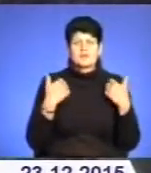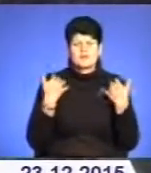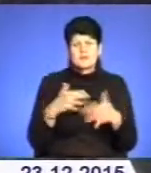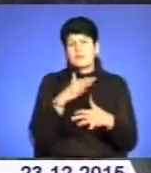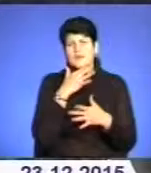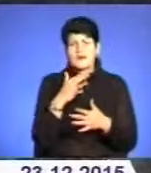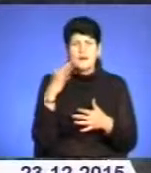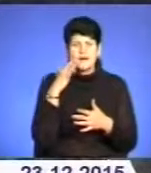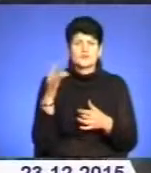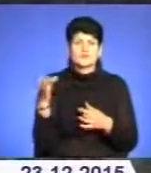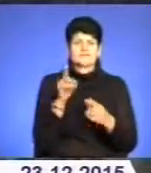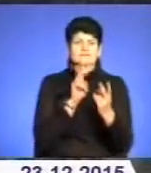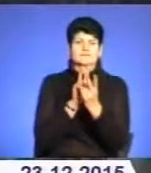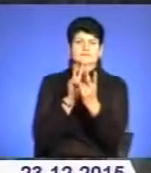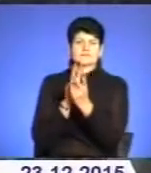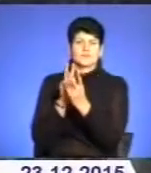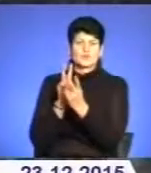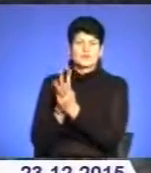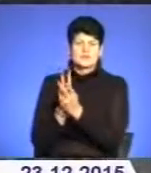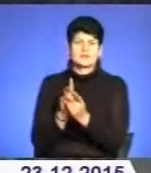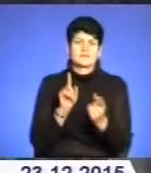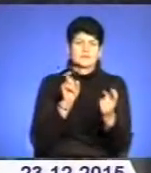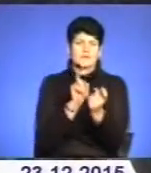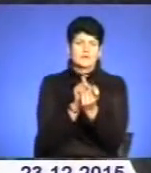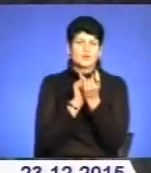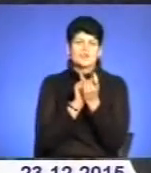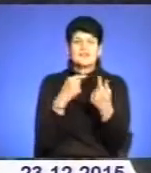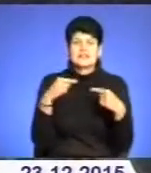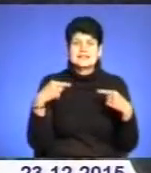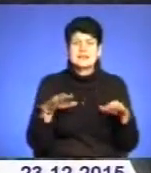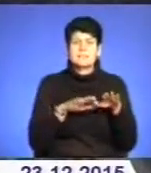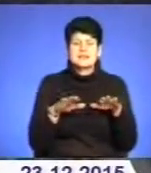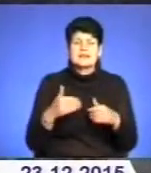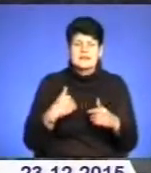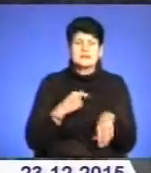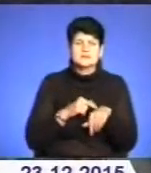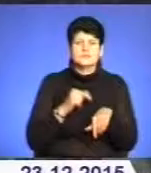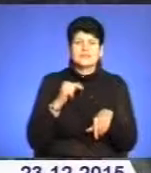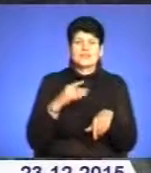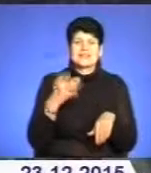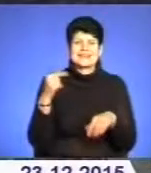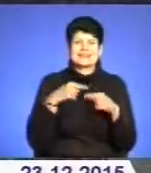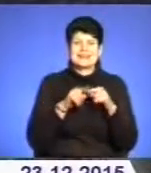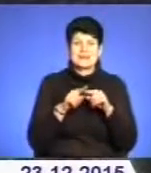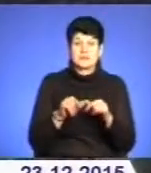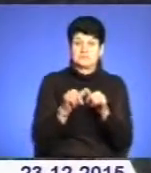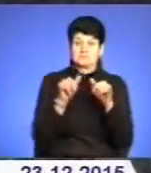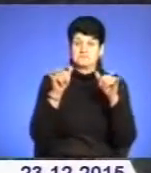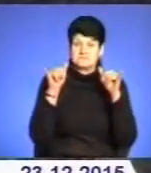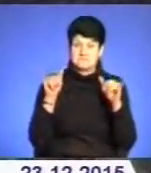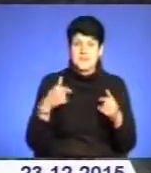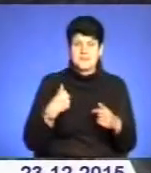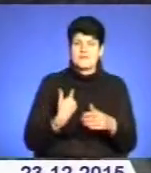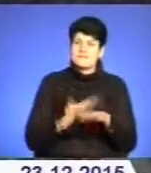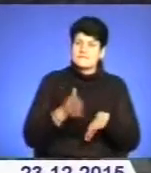багато зустрічаємося в сутичках, в різних містах, і я замічаю, що їхня техніка дуже зростає, і мені